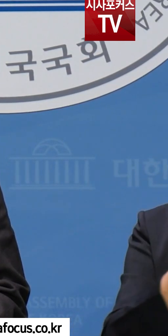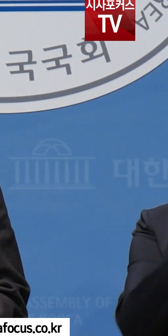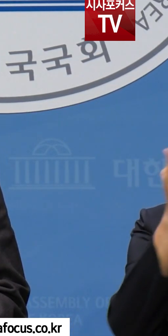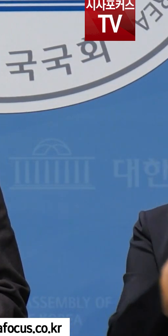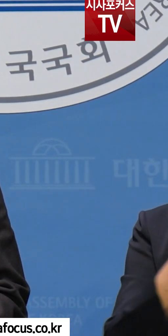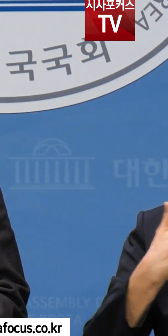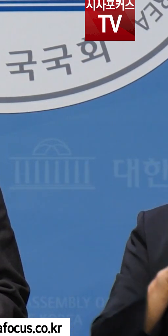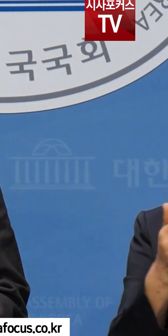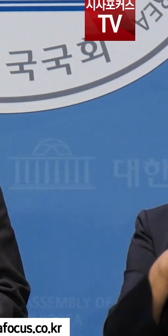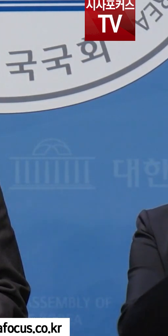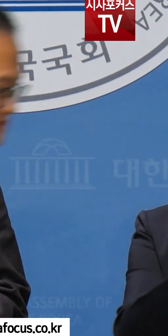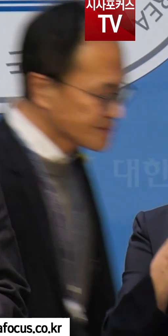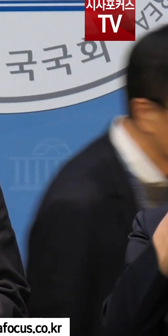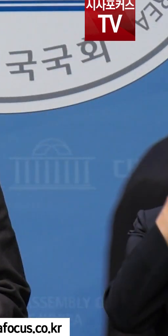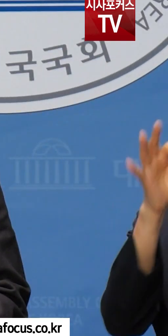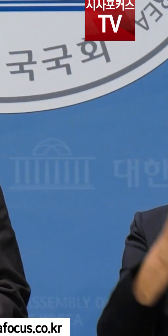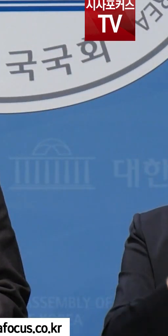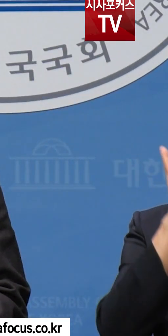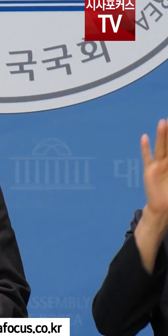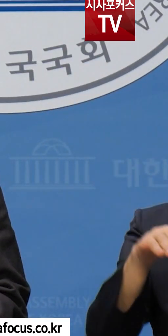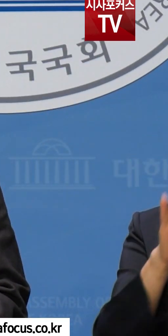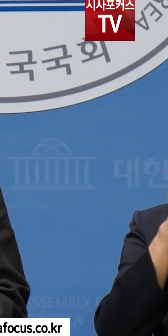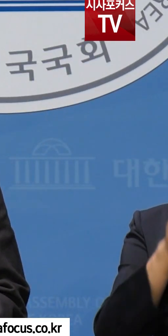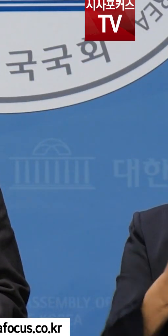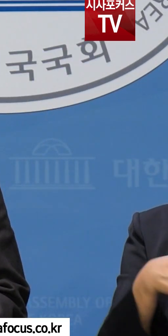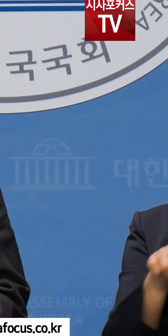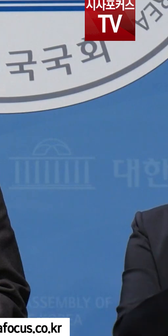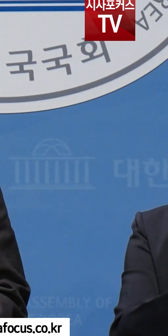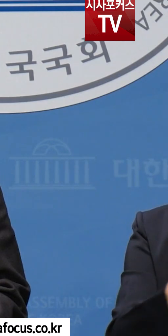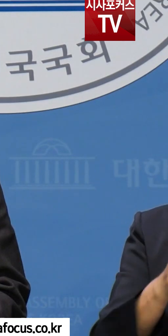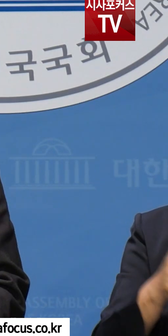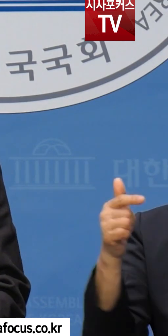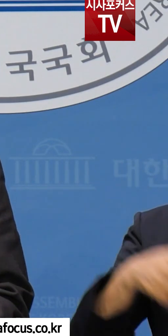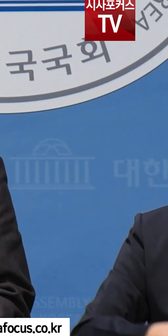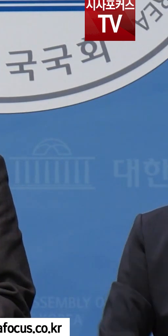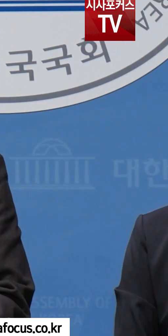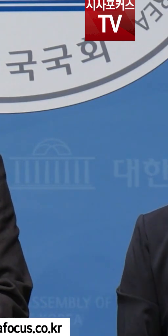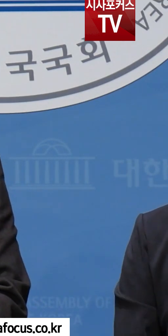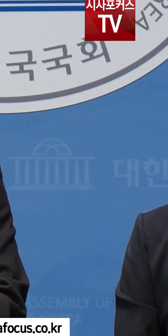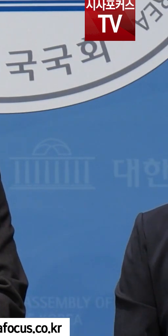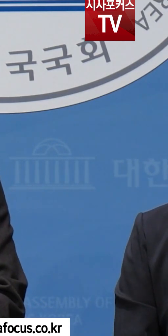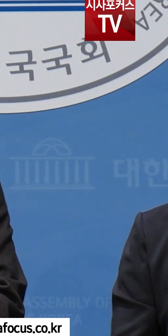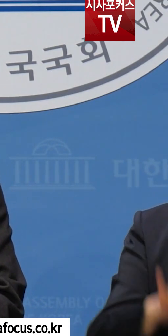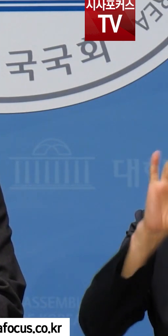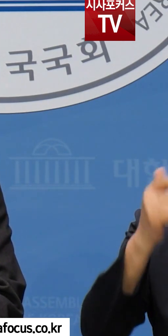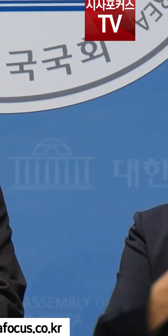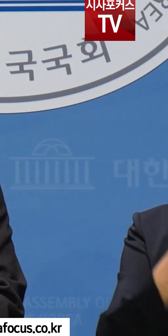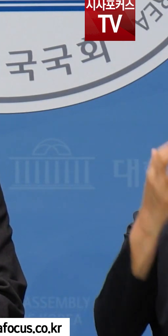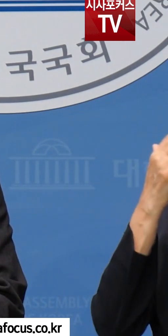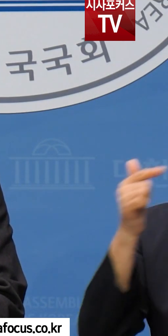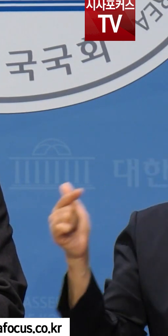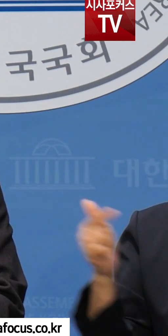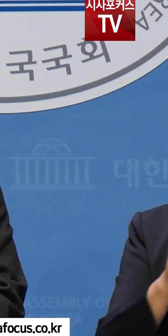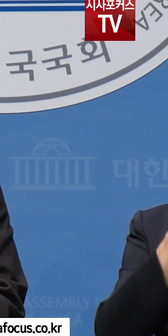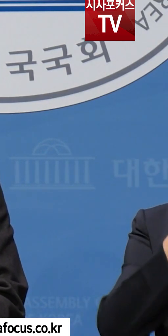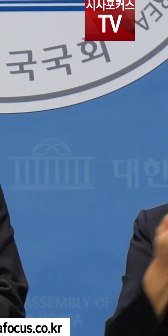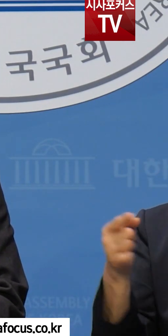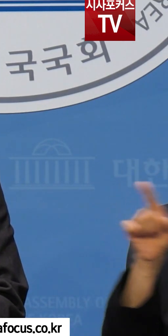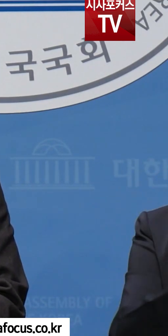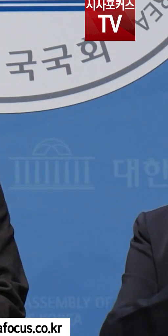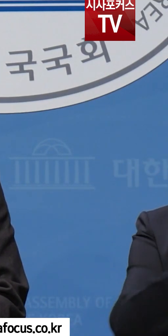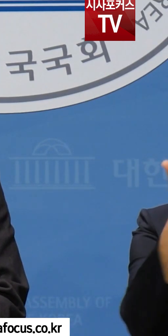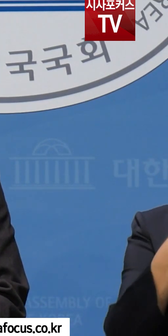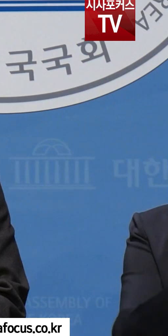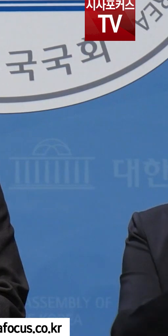사회적 약자를 위한 예산, 미래 세대를 위한 예산은 확대되어야 합니다. 을의 고통을 줄이고 어려움을 함께